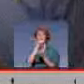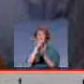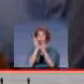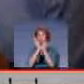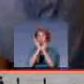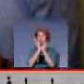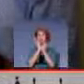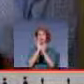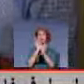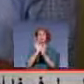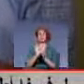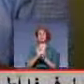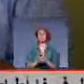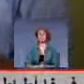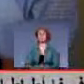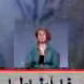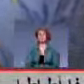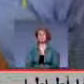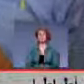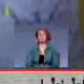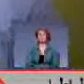الذين يؤمنون بالفكره بتاعت يعني